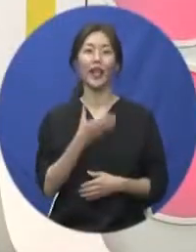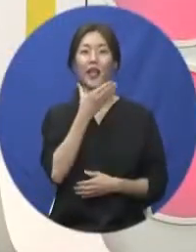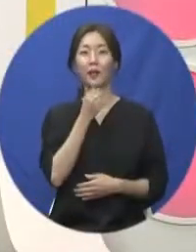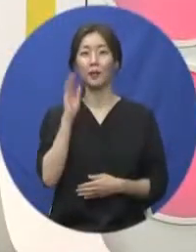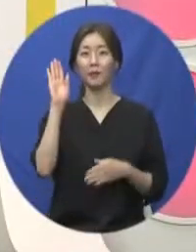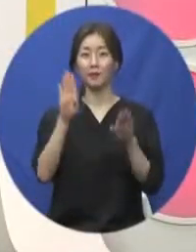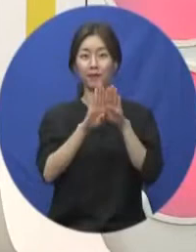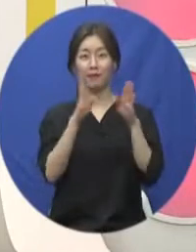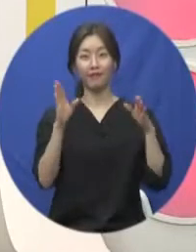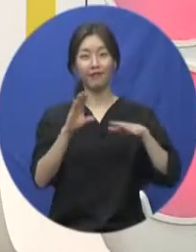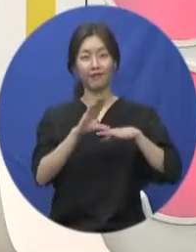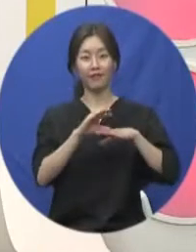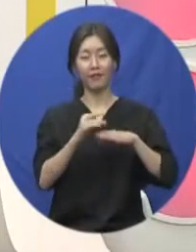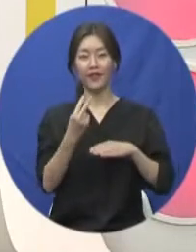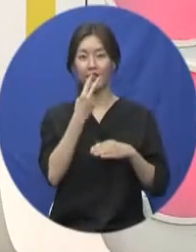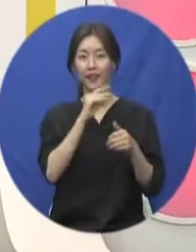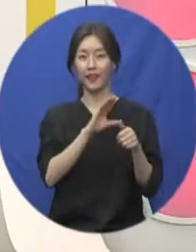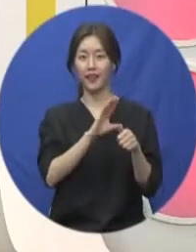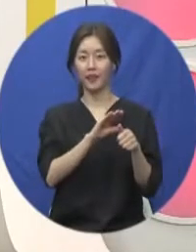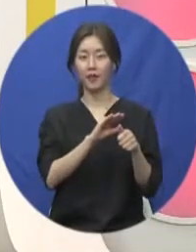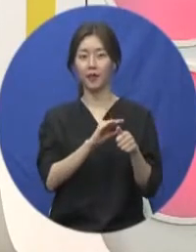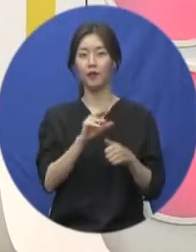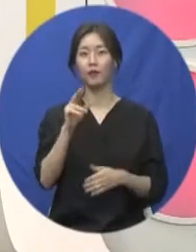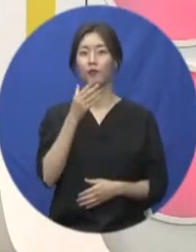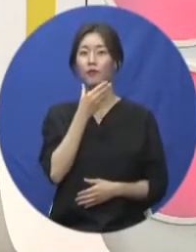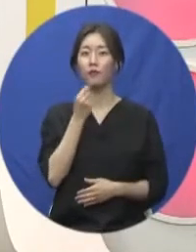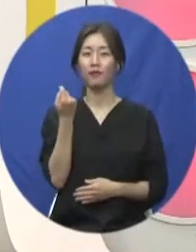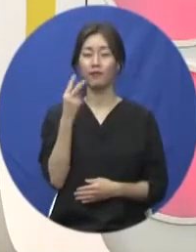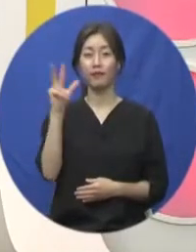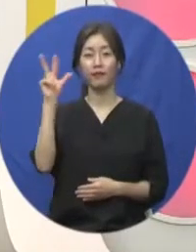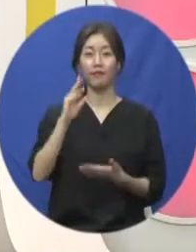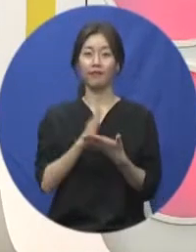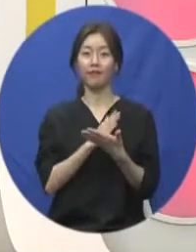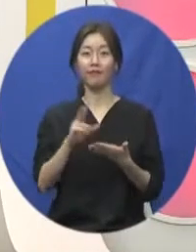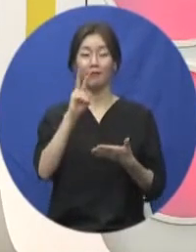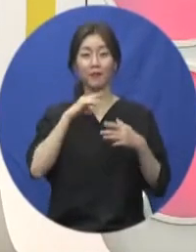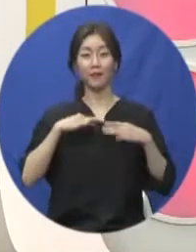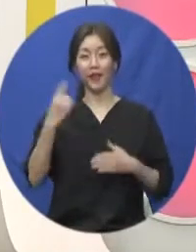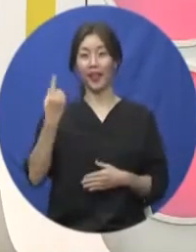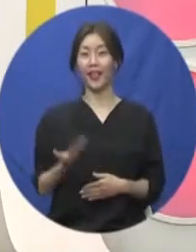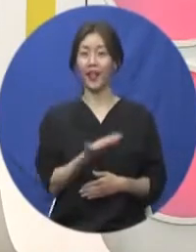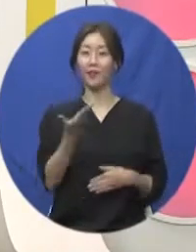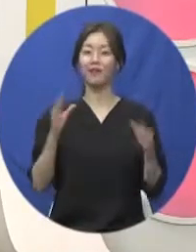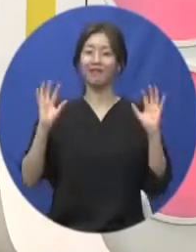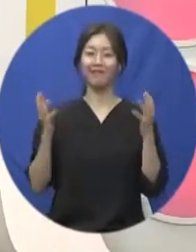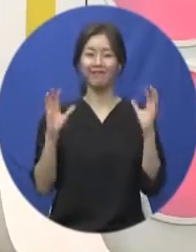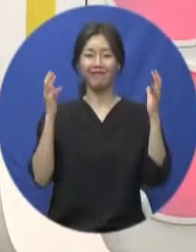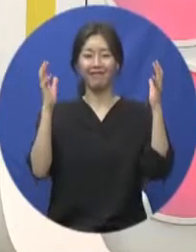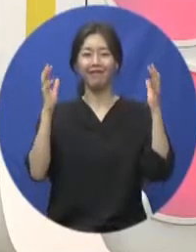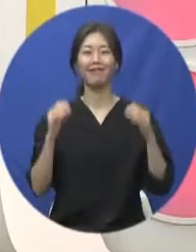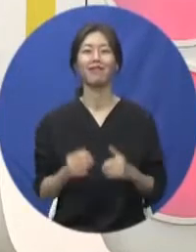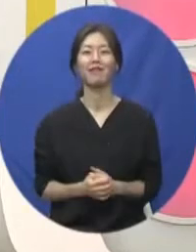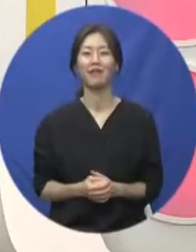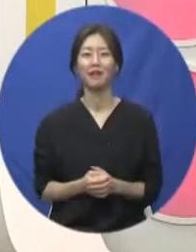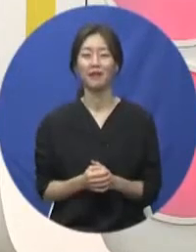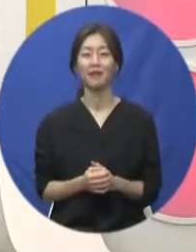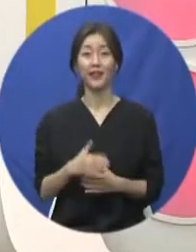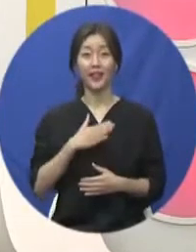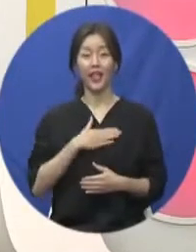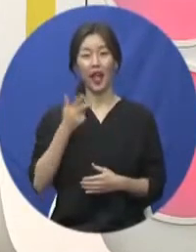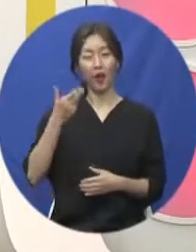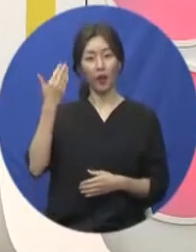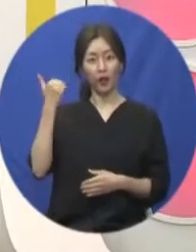시대를 여는 방송 생방송 복지TV 전국 나눔 노래자랑에 오신 여러분 환영합니다.